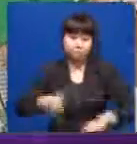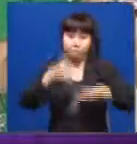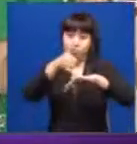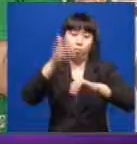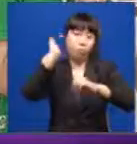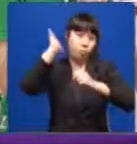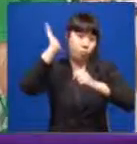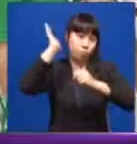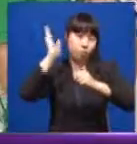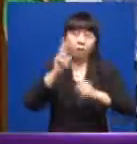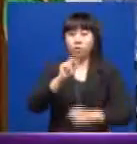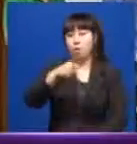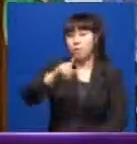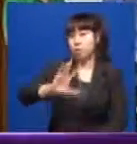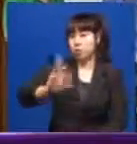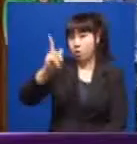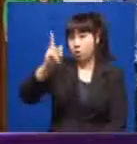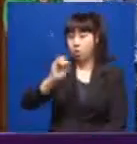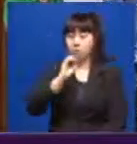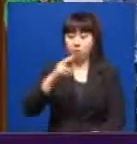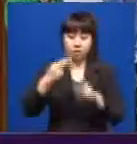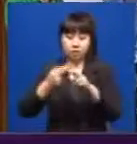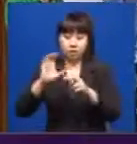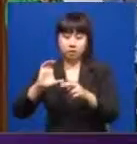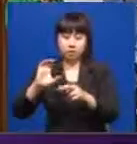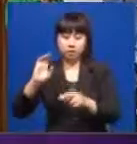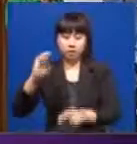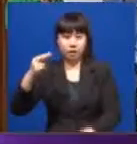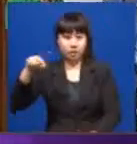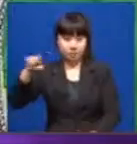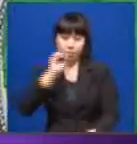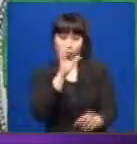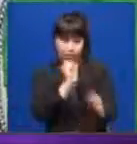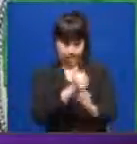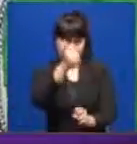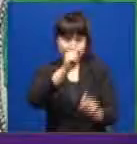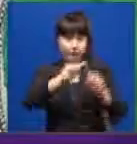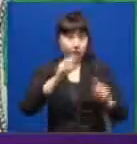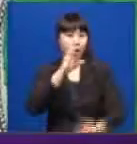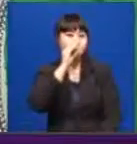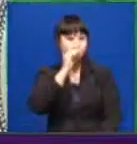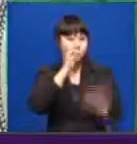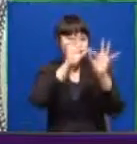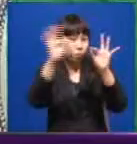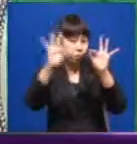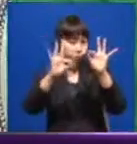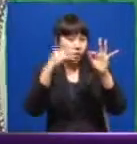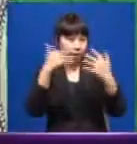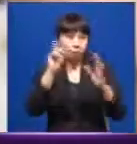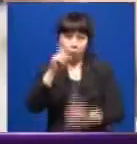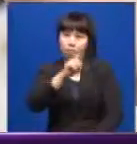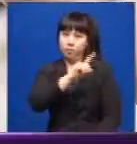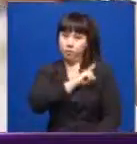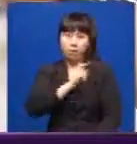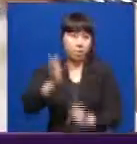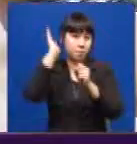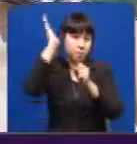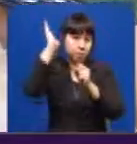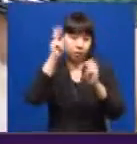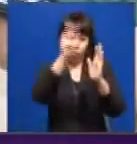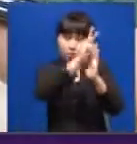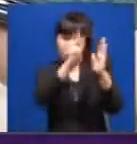นปชด้วยนั้นร้อยตำรวจเอกเฉลิมบอกว่าสามารถทำได้แต่ต้องรับผิดชอบคำพูดของตัวเองและปราศรัยให้อยู่ภายใต้กรอบ